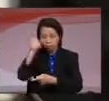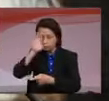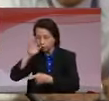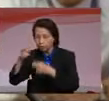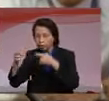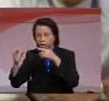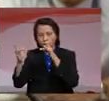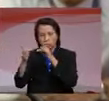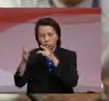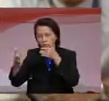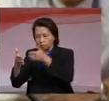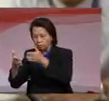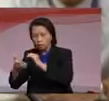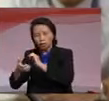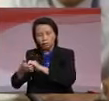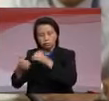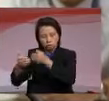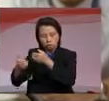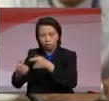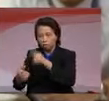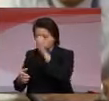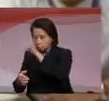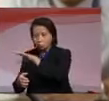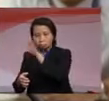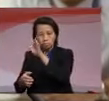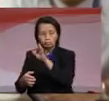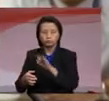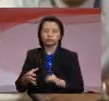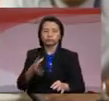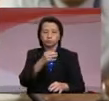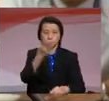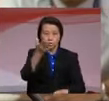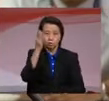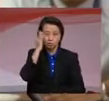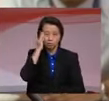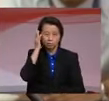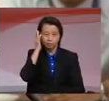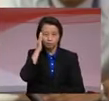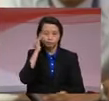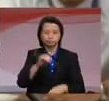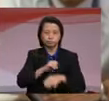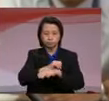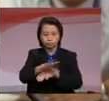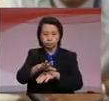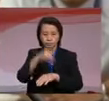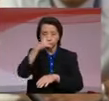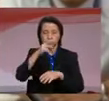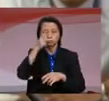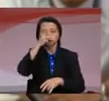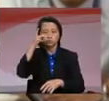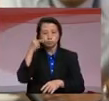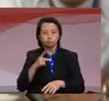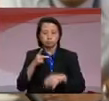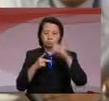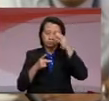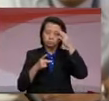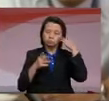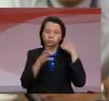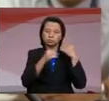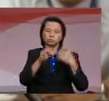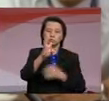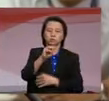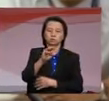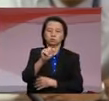Dan yang terakhir sekali, adakah kita tahu source of infection untuk Kuching Engineering dengan